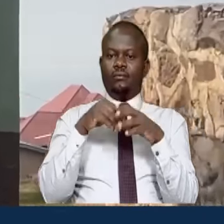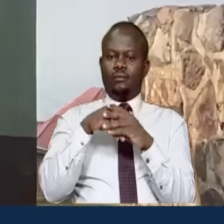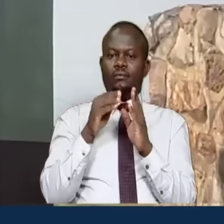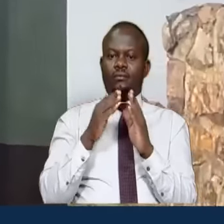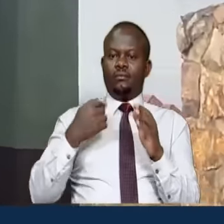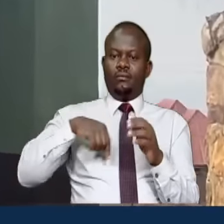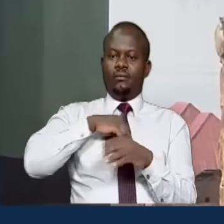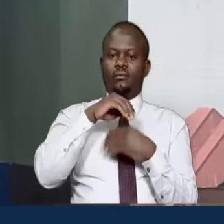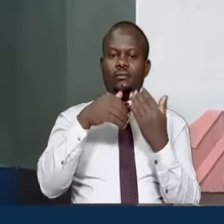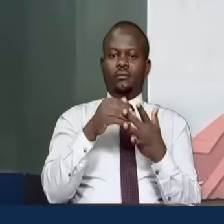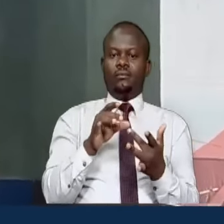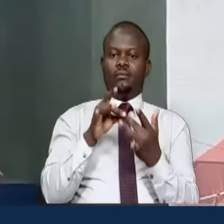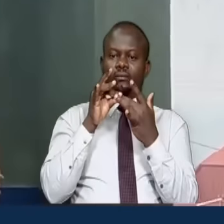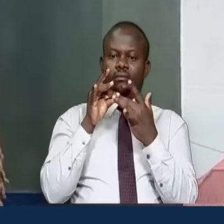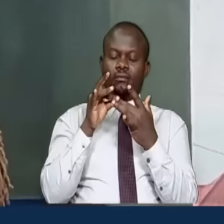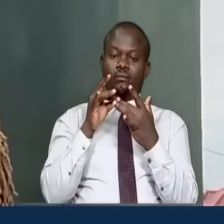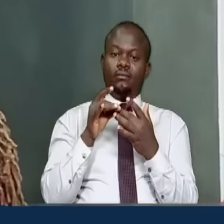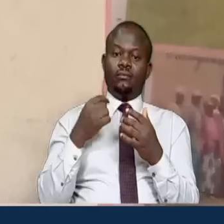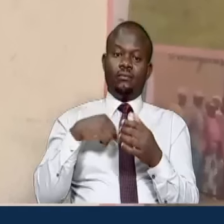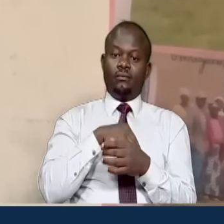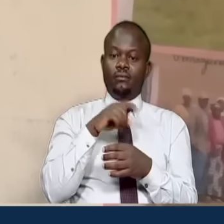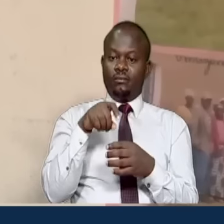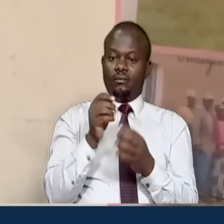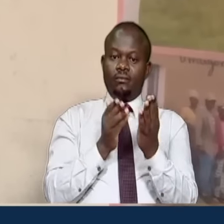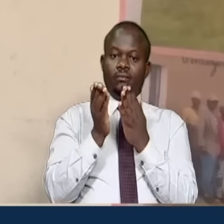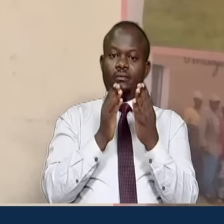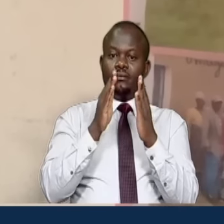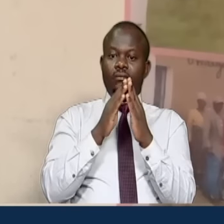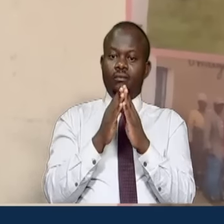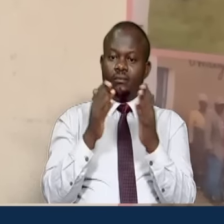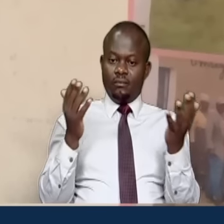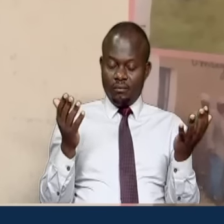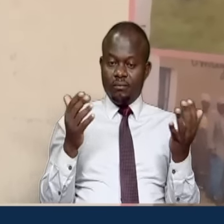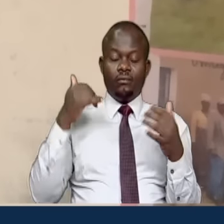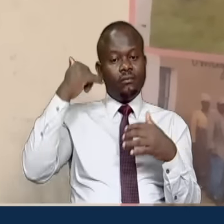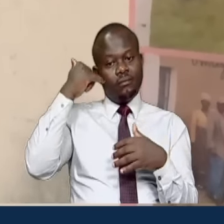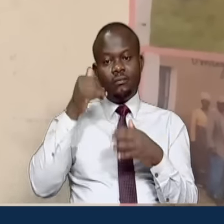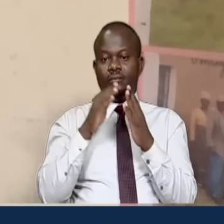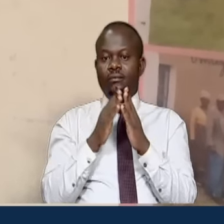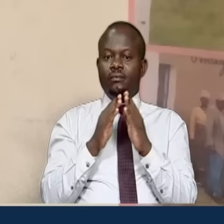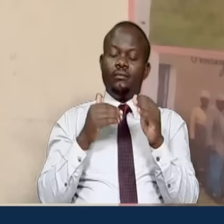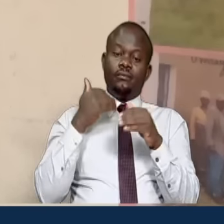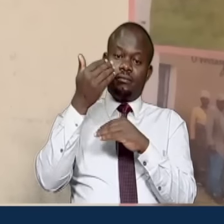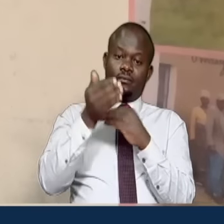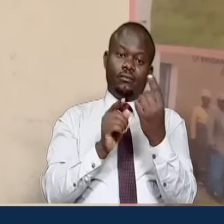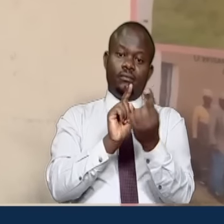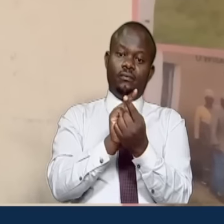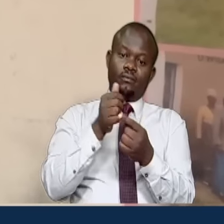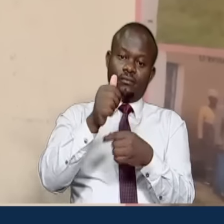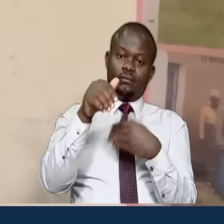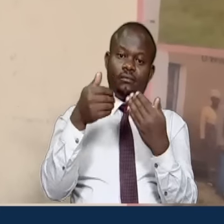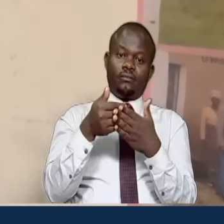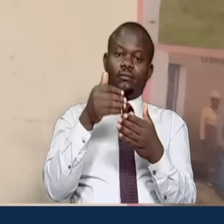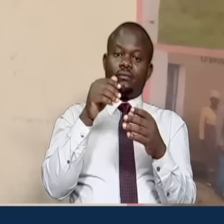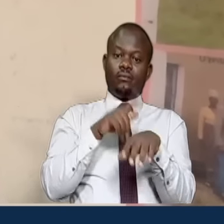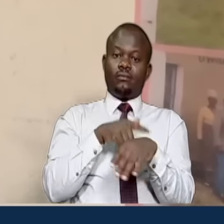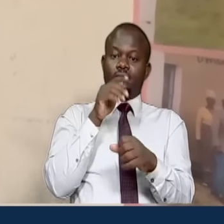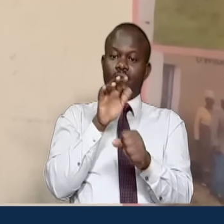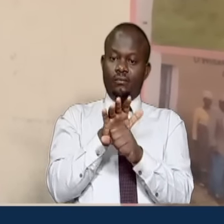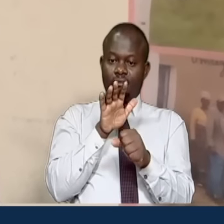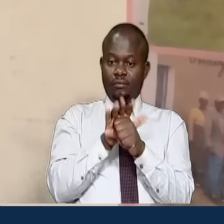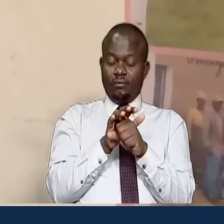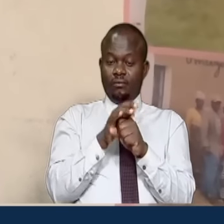wacu by'umwihariko. Baje tukeneraga serivisi zo mu mudugudu, tugahamagara mudugudu ugaho duhuriye nabo, akaba ari aho inshuro nyinshi ugasanga